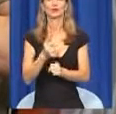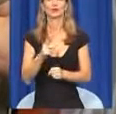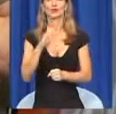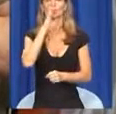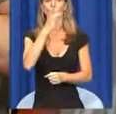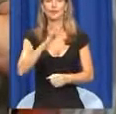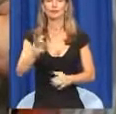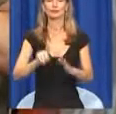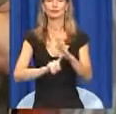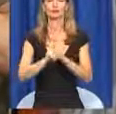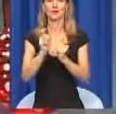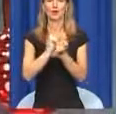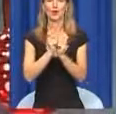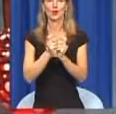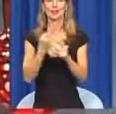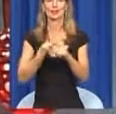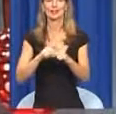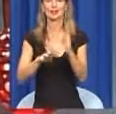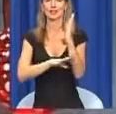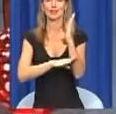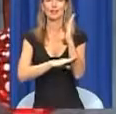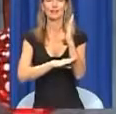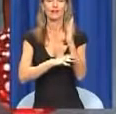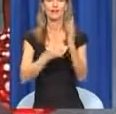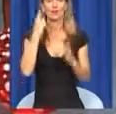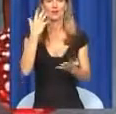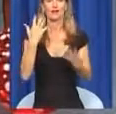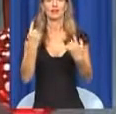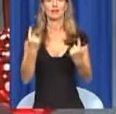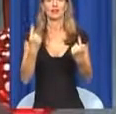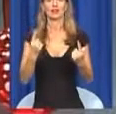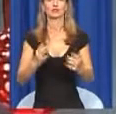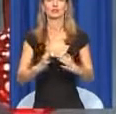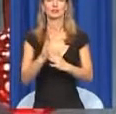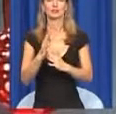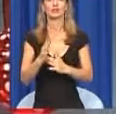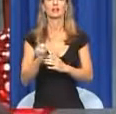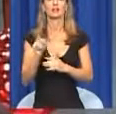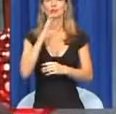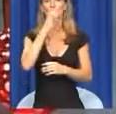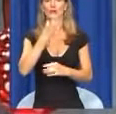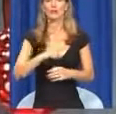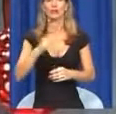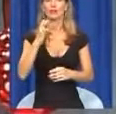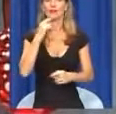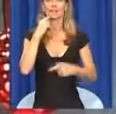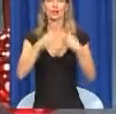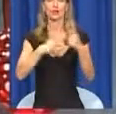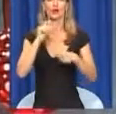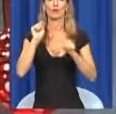слони починаються з ним боротися, з цим деревом. Уяви собі, яке воно величезне, що навіть слон не завжди може побороти це дерево.